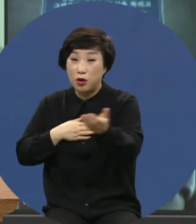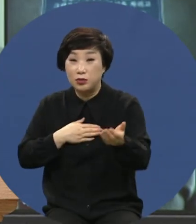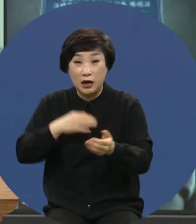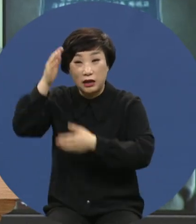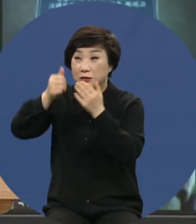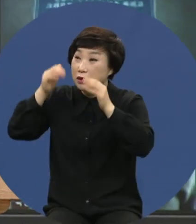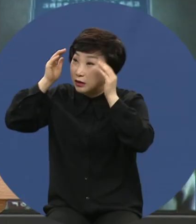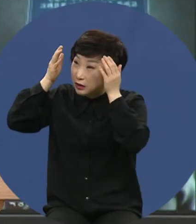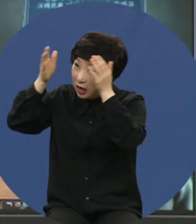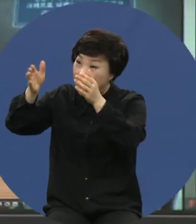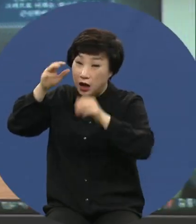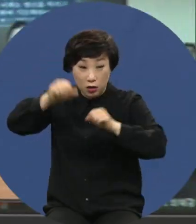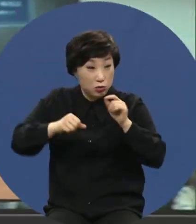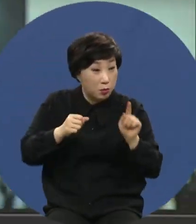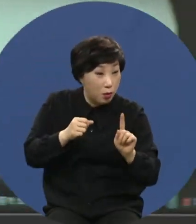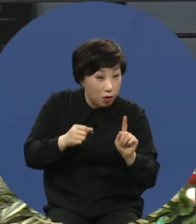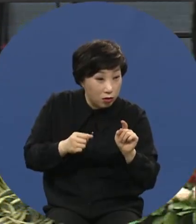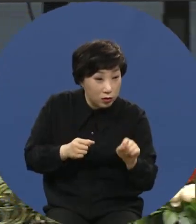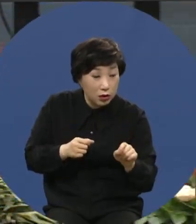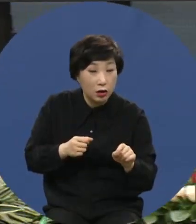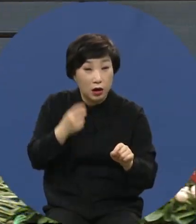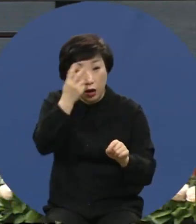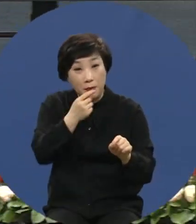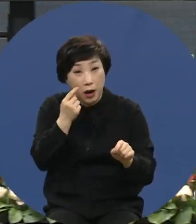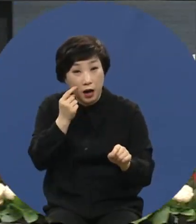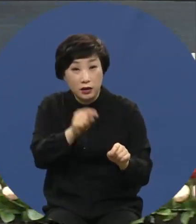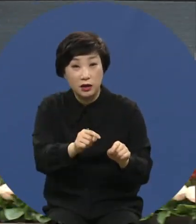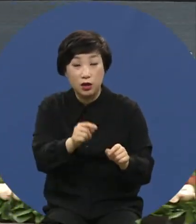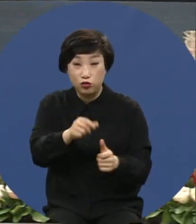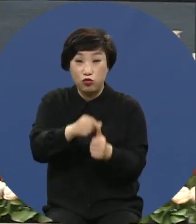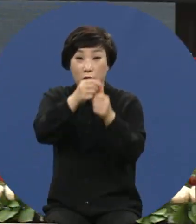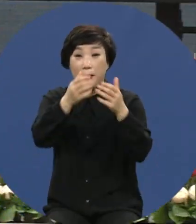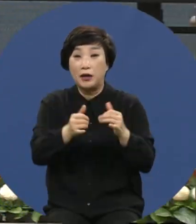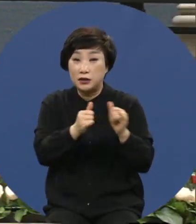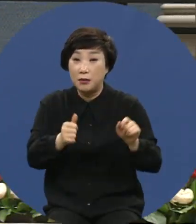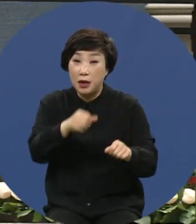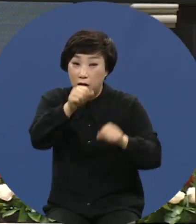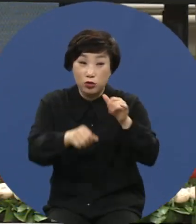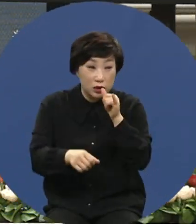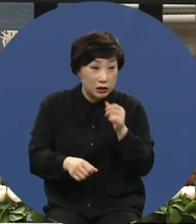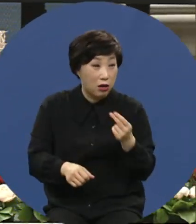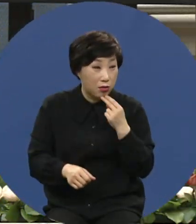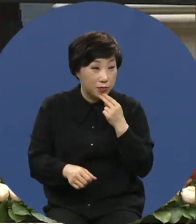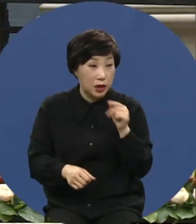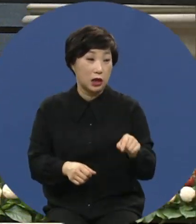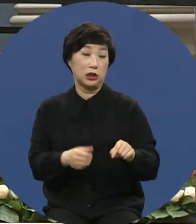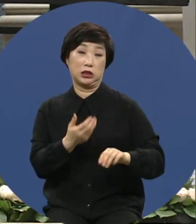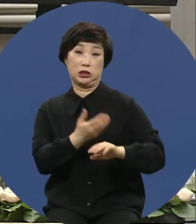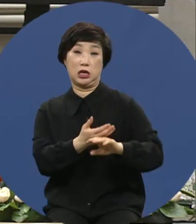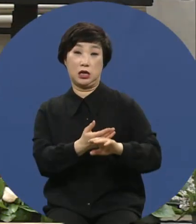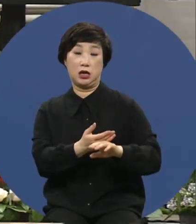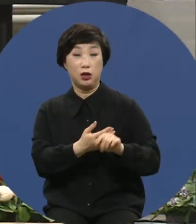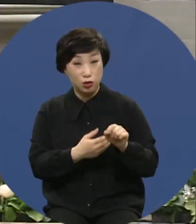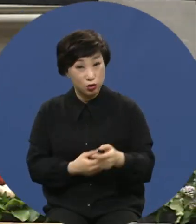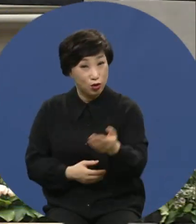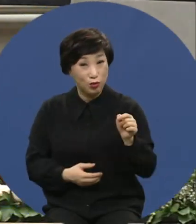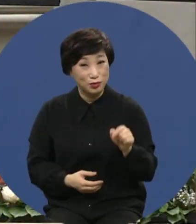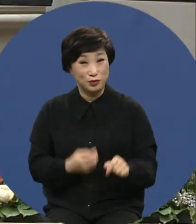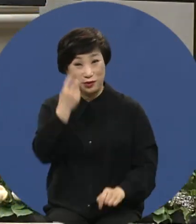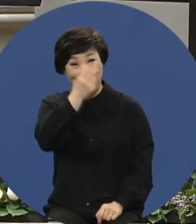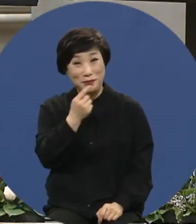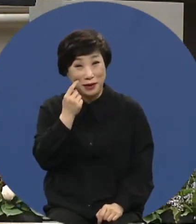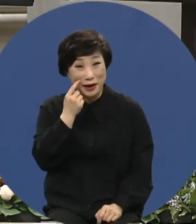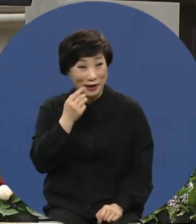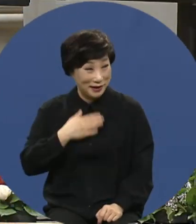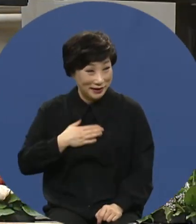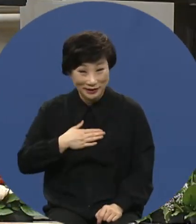하나님을 향한 행동을 보라 이 말이오. 얼마나 그가 구원받은 자의 행동이 처세가 나오는가 봐라 이 말이오. 무슨